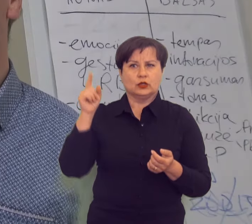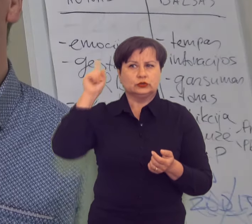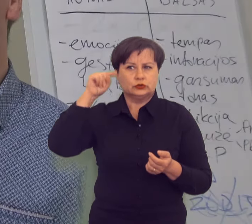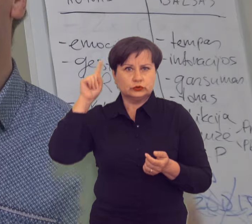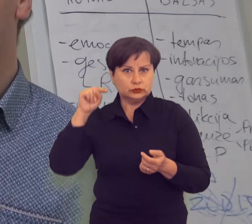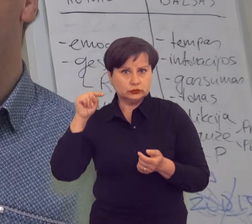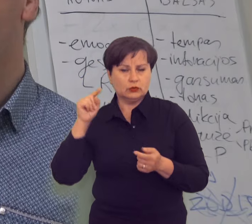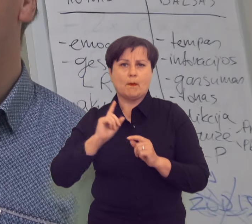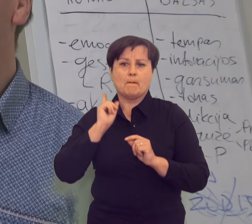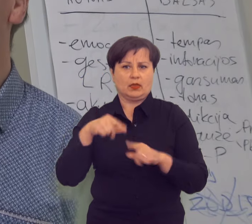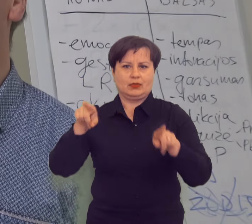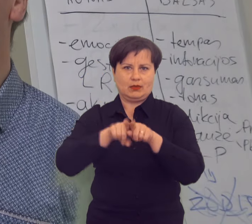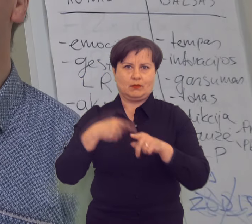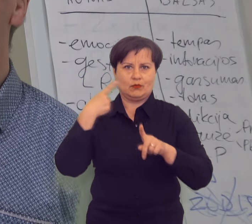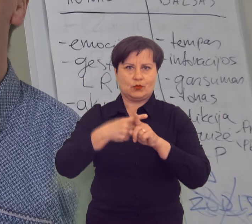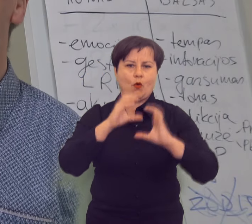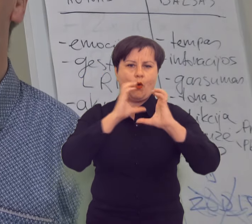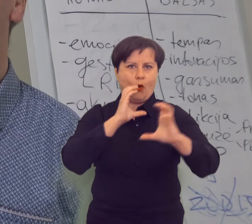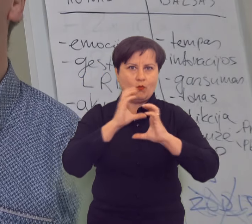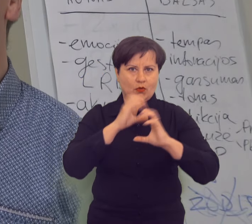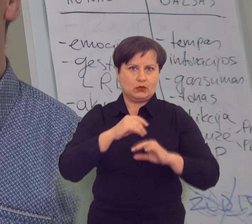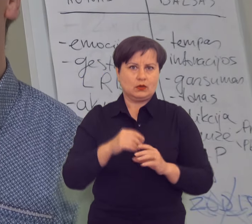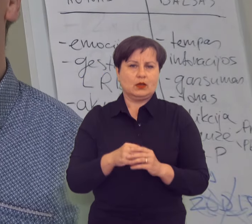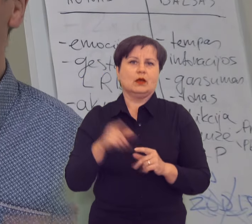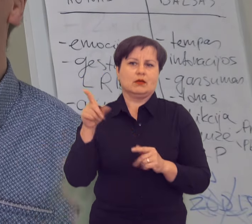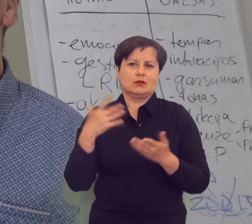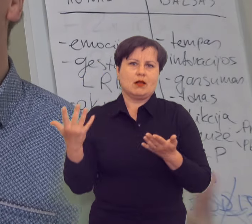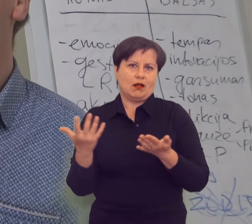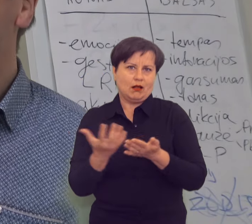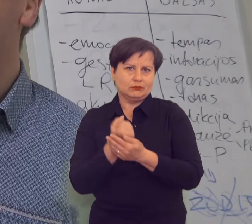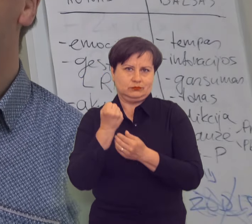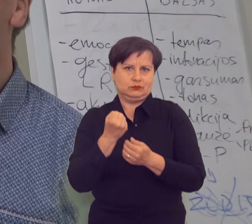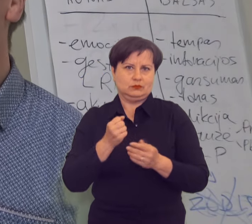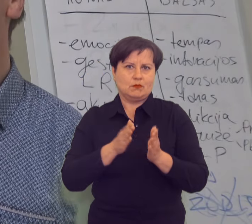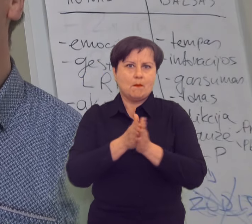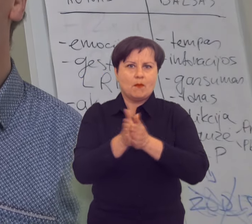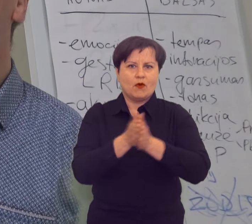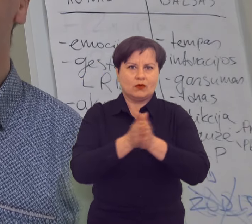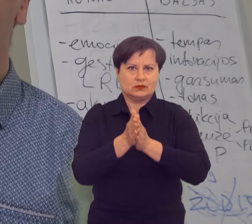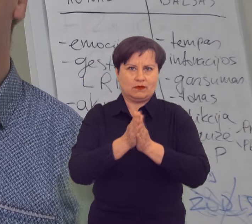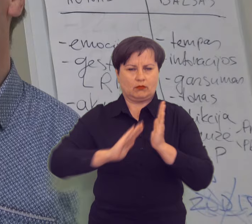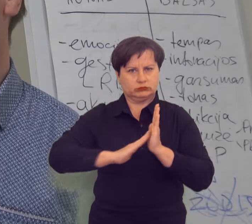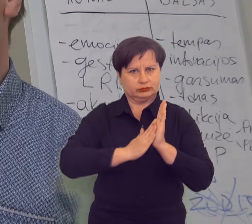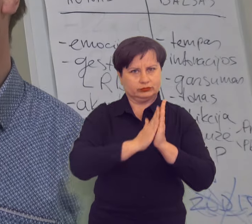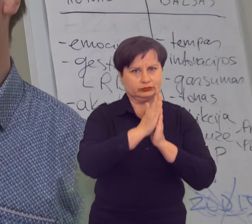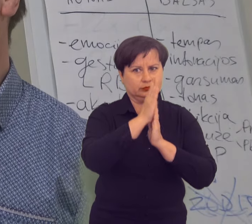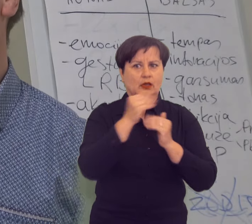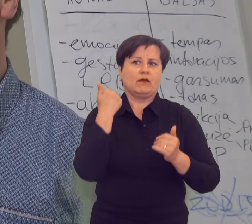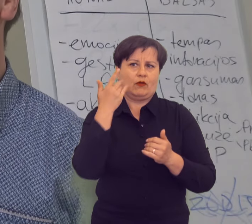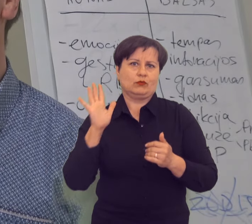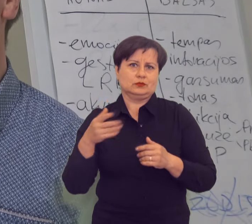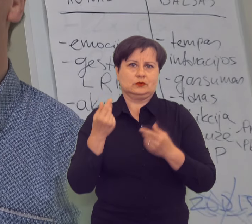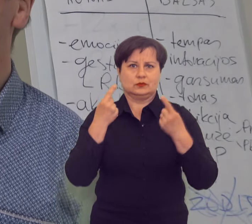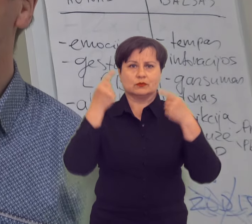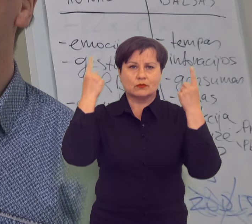bet ir nuo komunikavimo būdo efektyvumo ir gauna motivaciją siekti to, tai po to jam bus